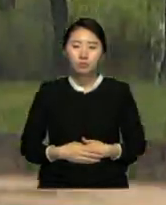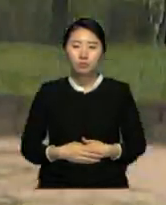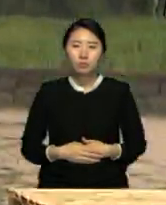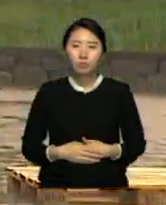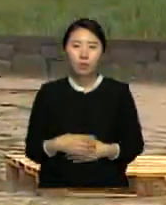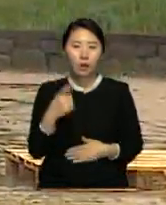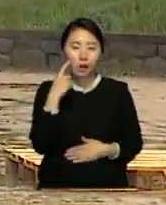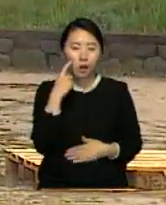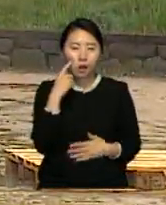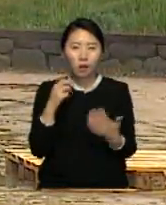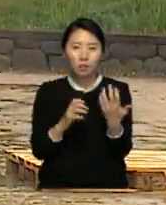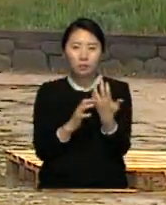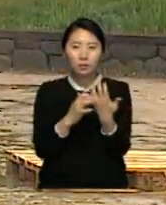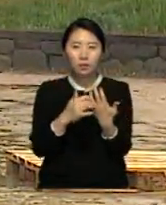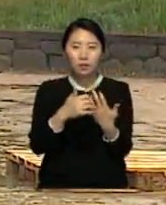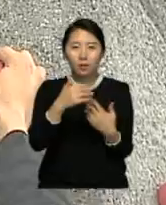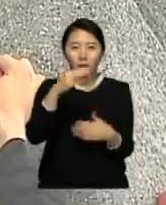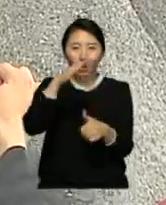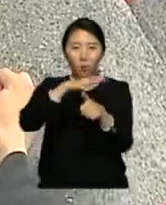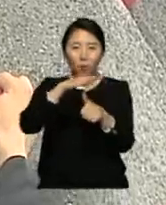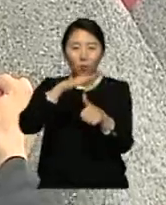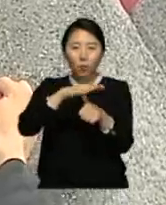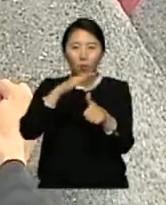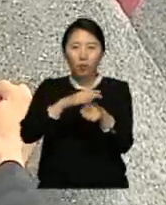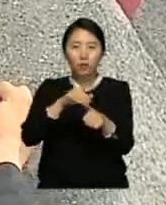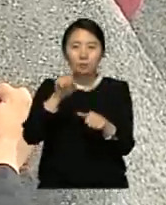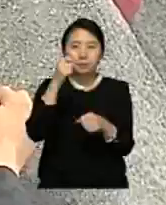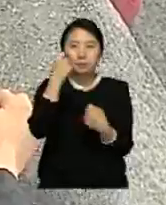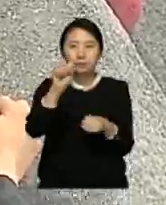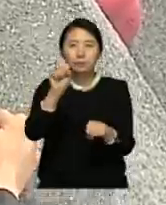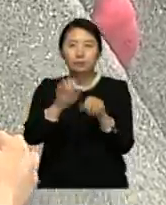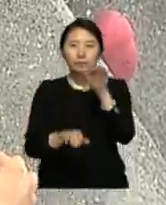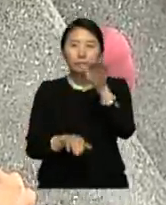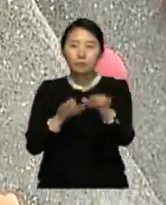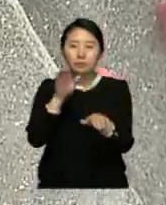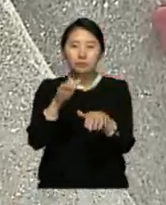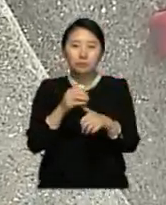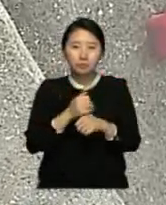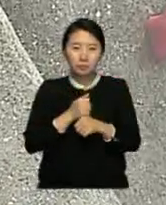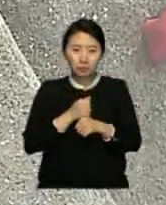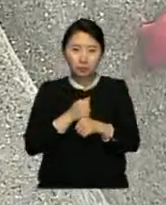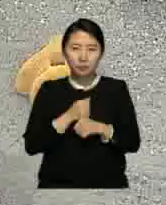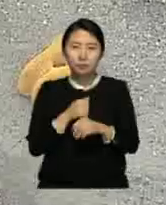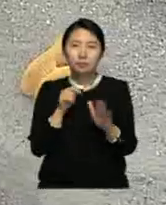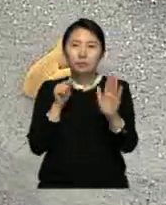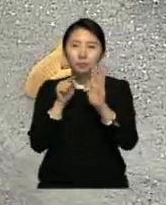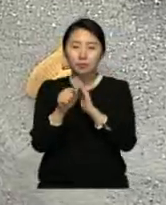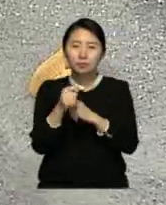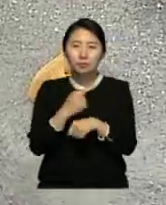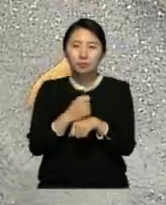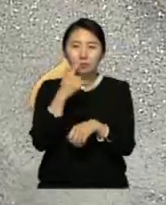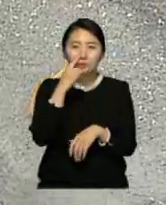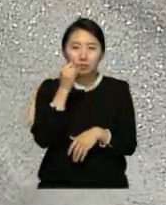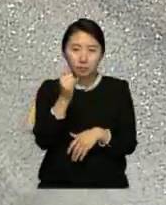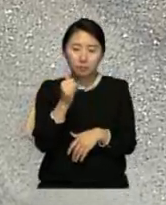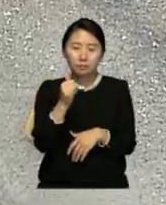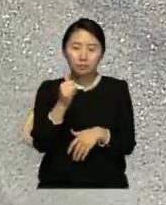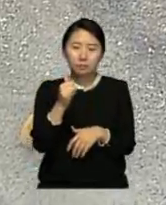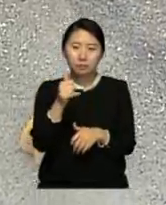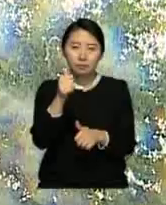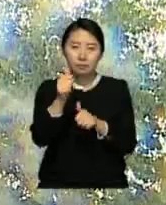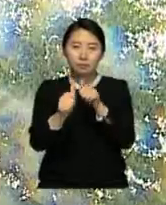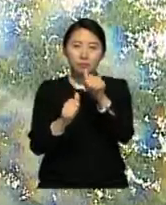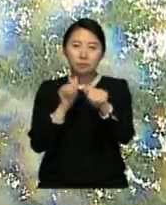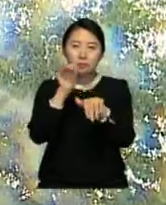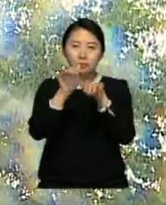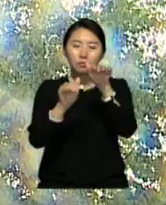인공 암벽에 올라탄 꼬마 대장. 한 발 한 발 조심스럽게 발을 디딥니다. 엄마도 질세라